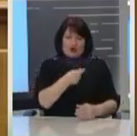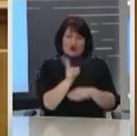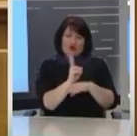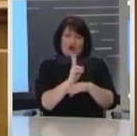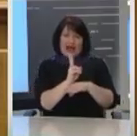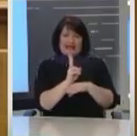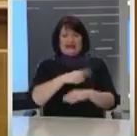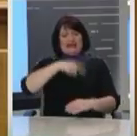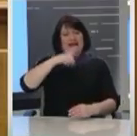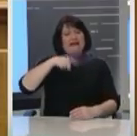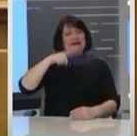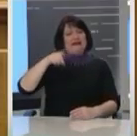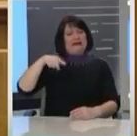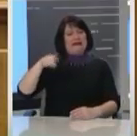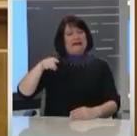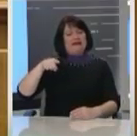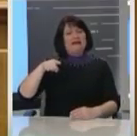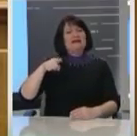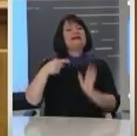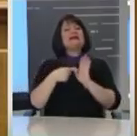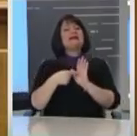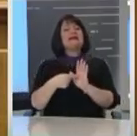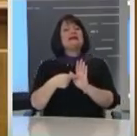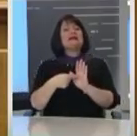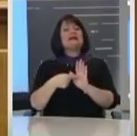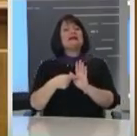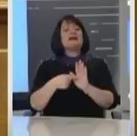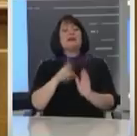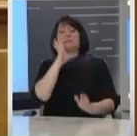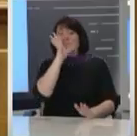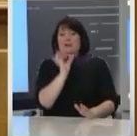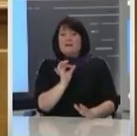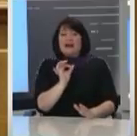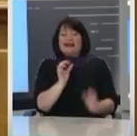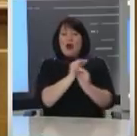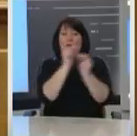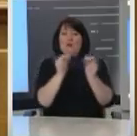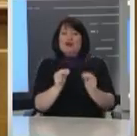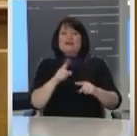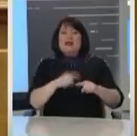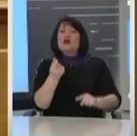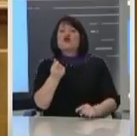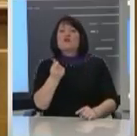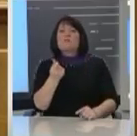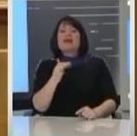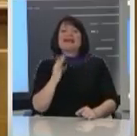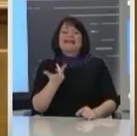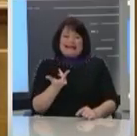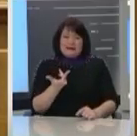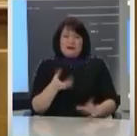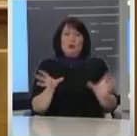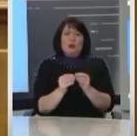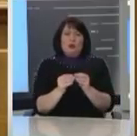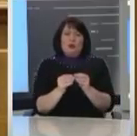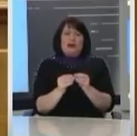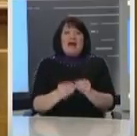το διάγραμμα, το οποίο δείχνει την πραγματική απόδοση της ελληνικής οικονομίας σε σχέση με